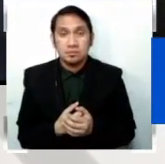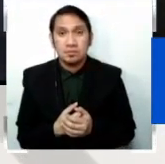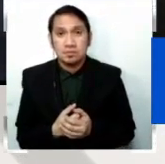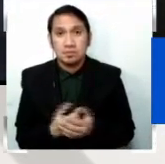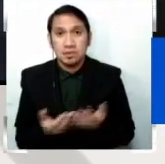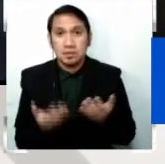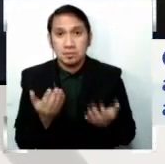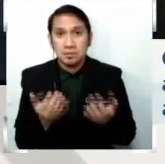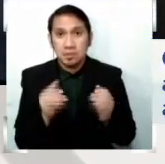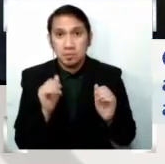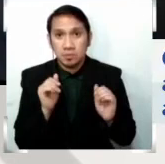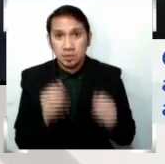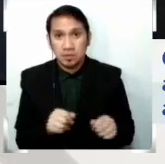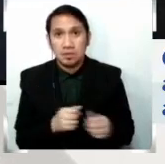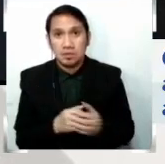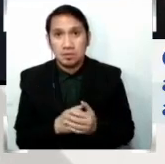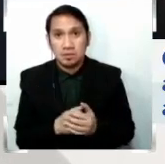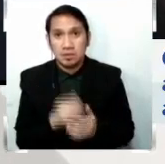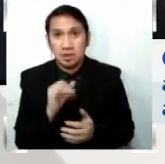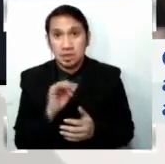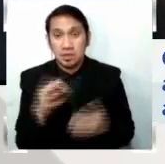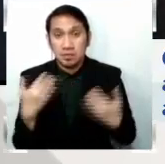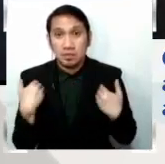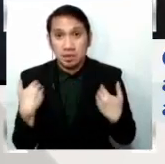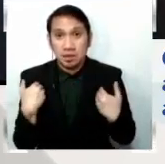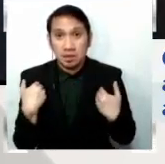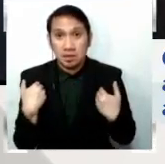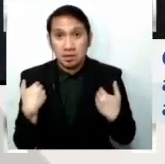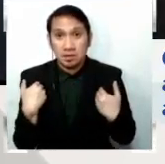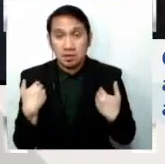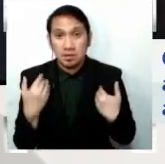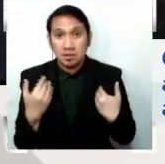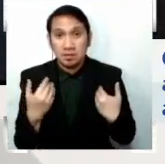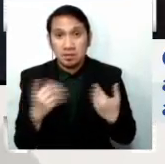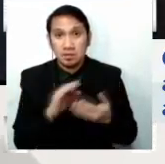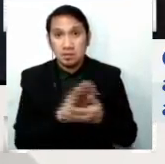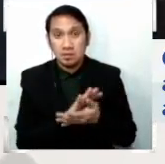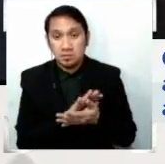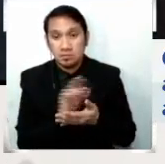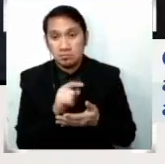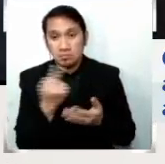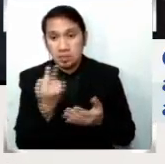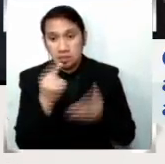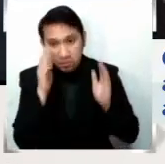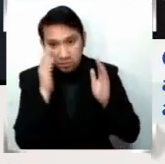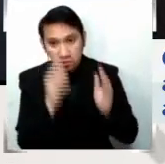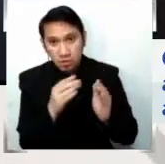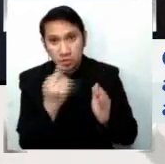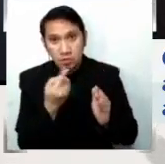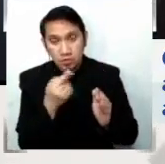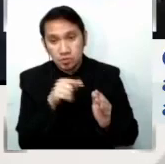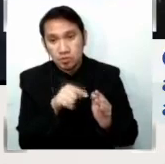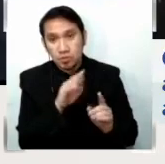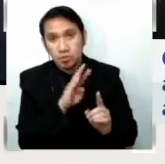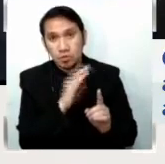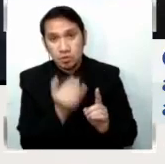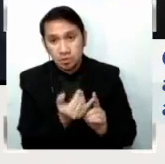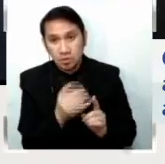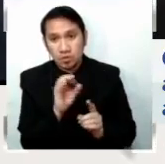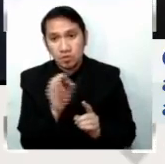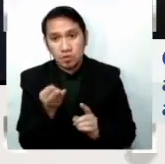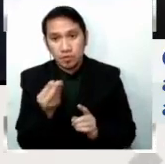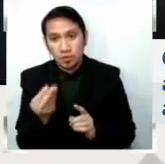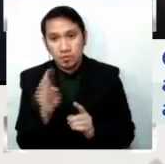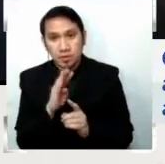ano, if we have the pandemic, kunyari, concentrated on one barangay or a few barangays.